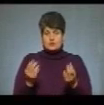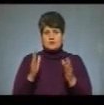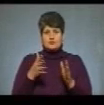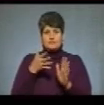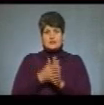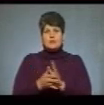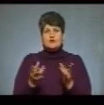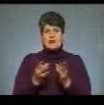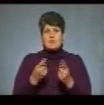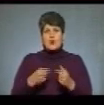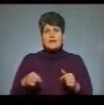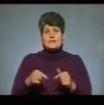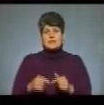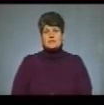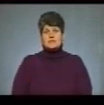організації.